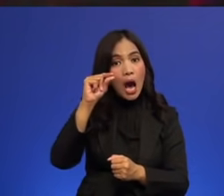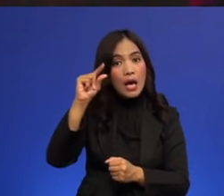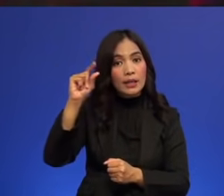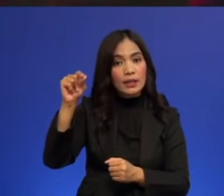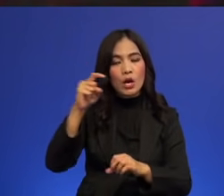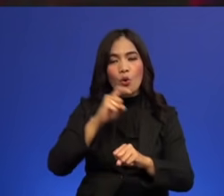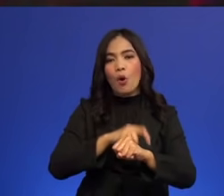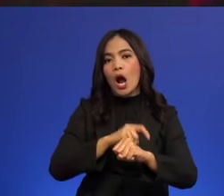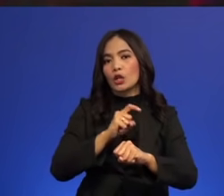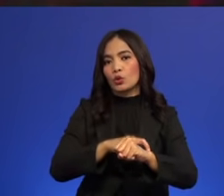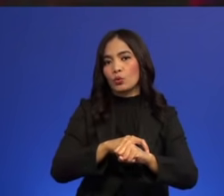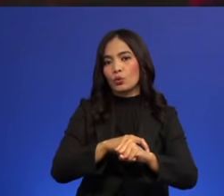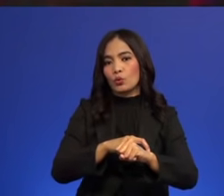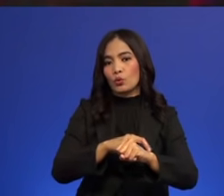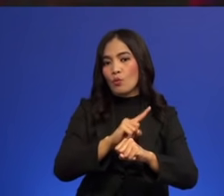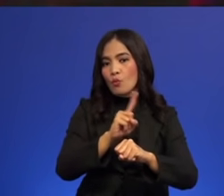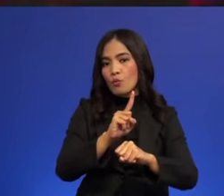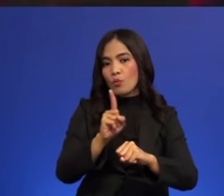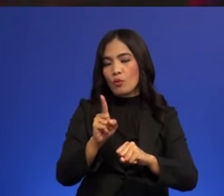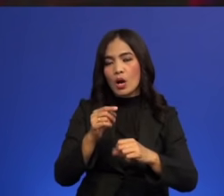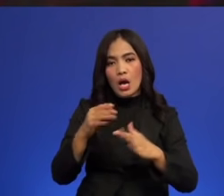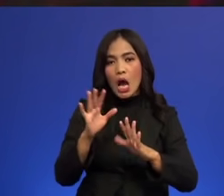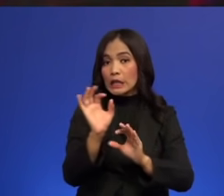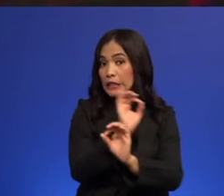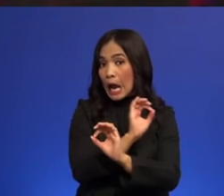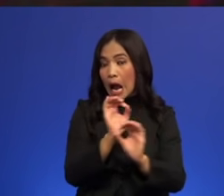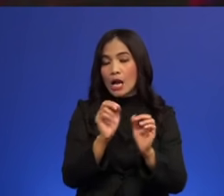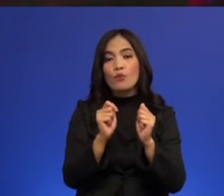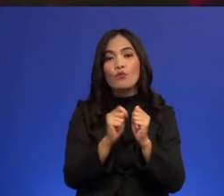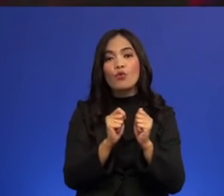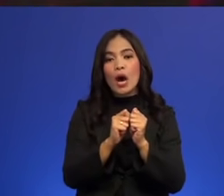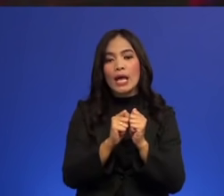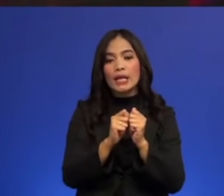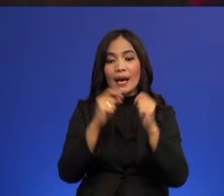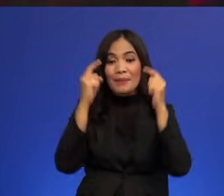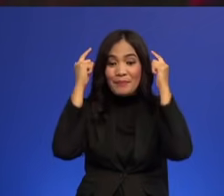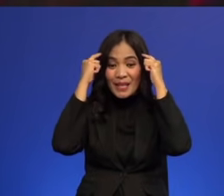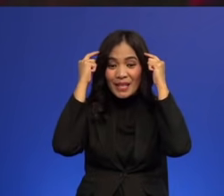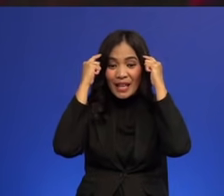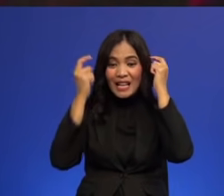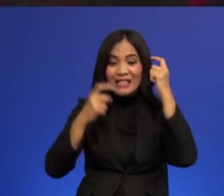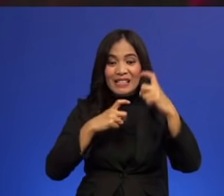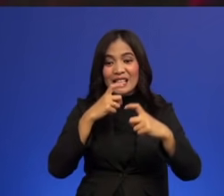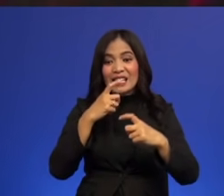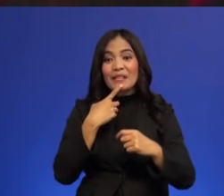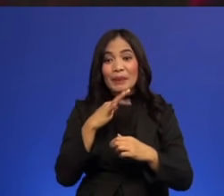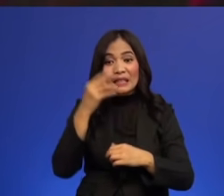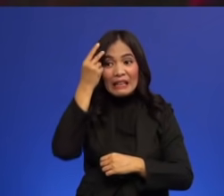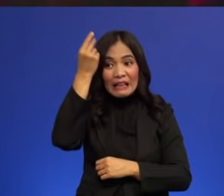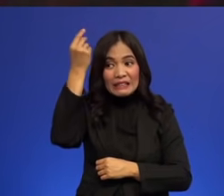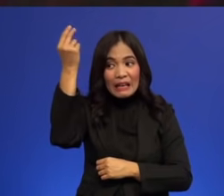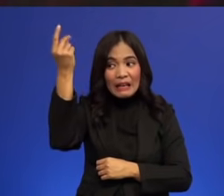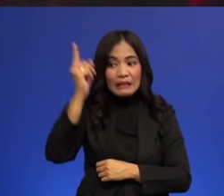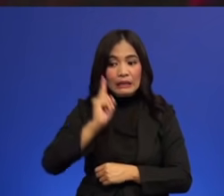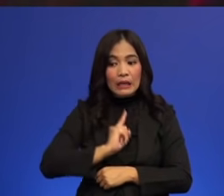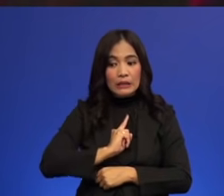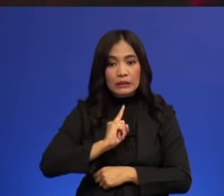ke waktu. Jangan membuat skenario di dalam pikiranmu. Ya, dengan